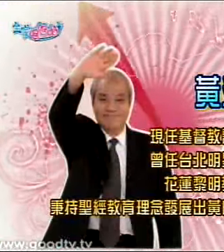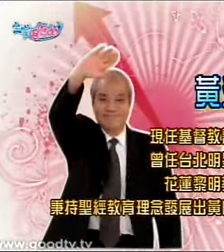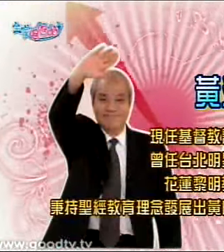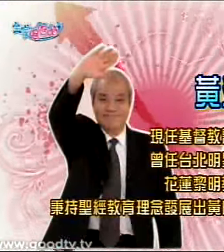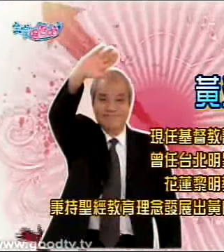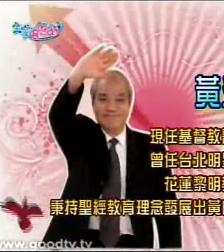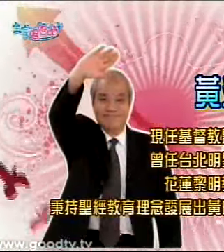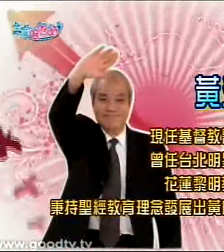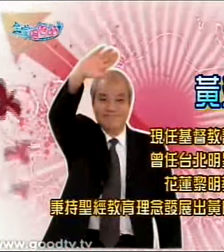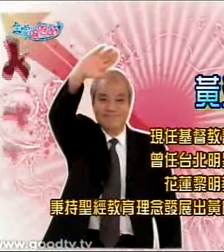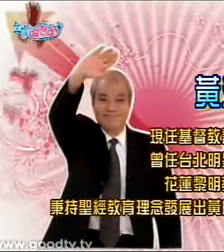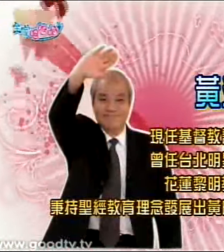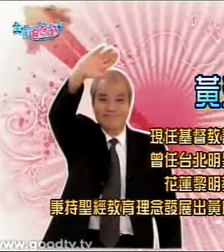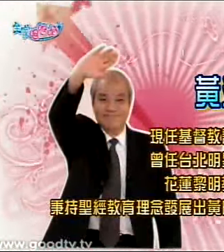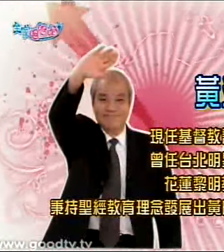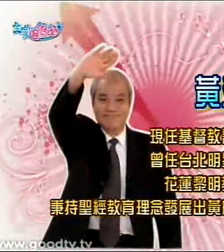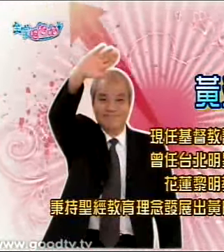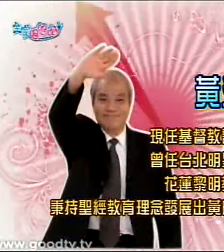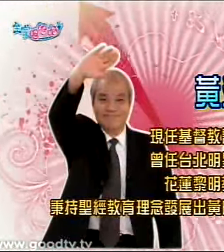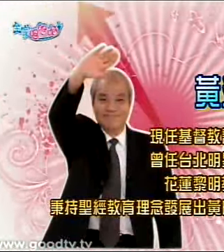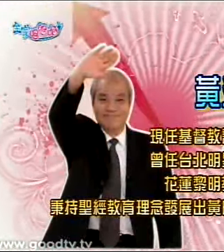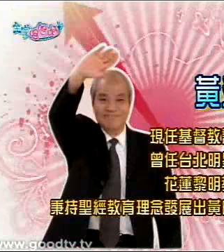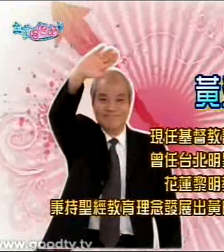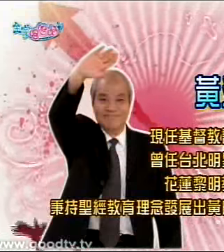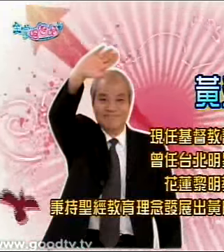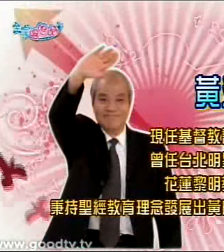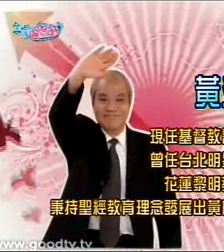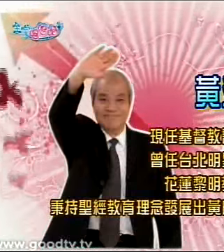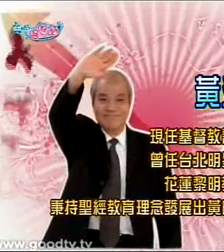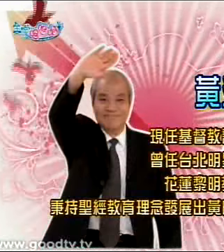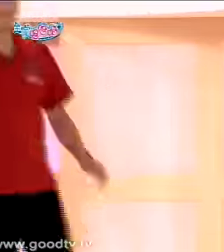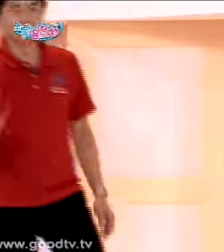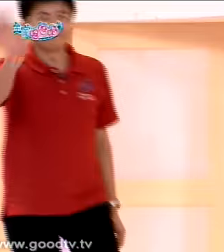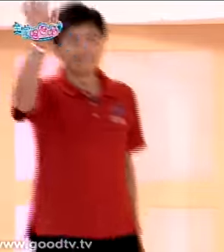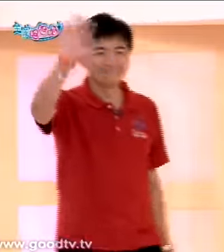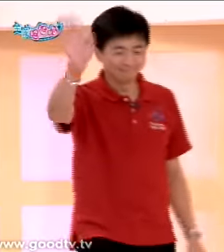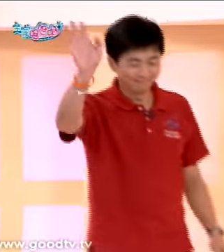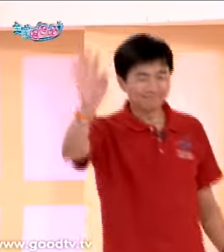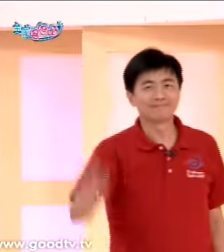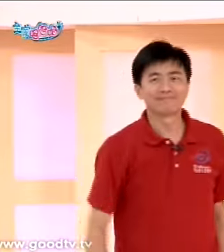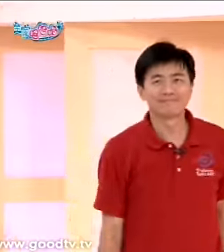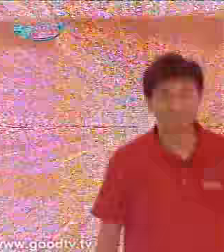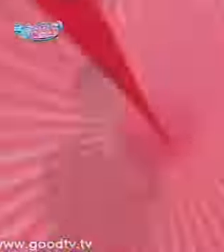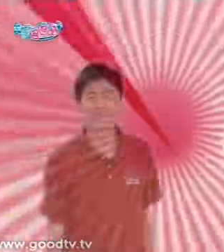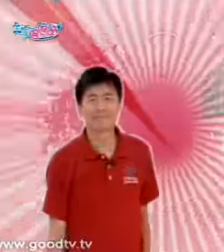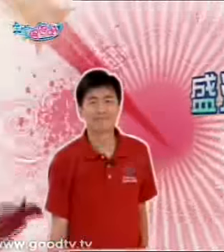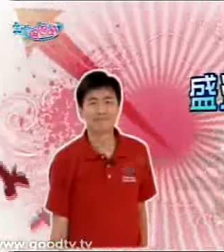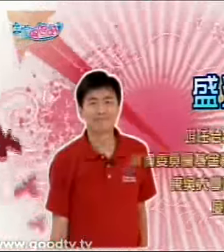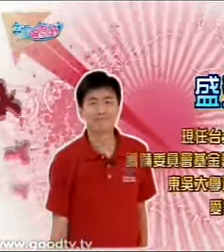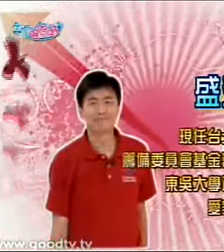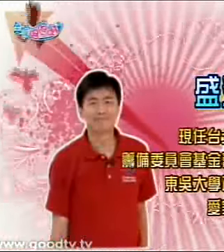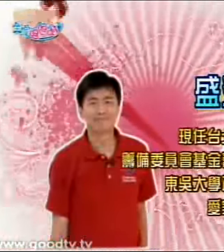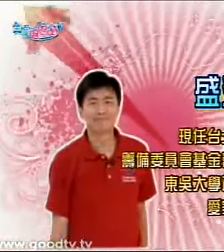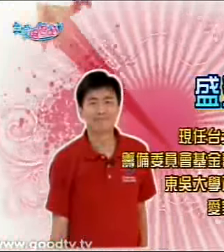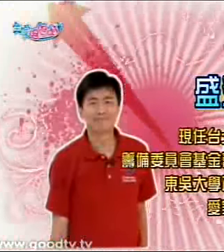还有我们这次听障奥运的这个总执行长郑志仁郑老师，耶。